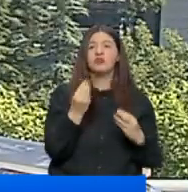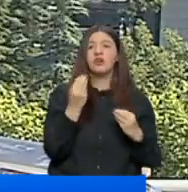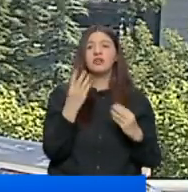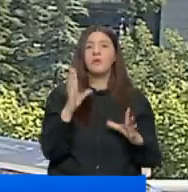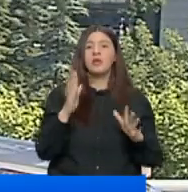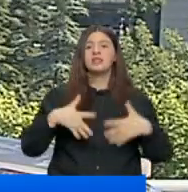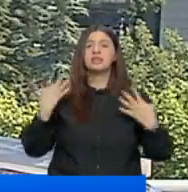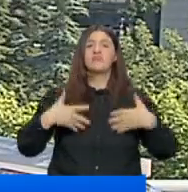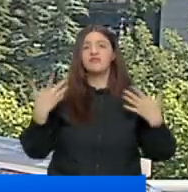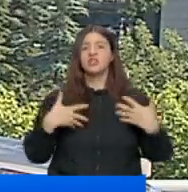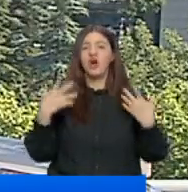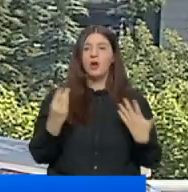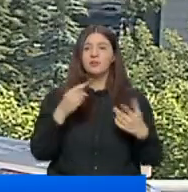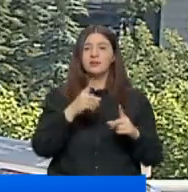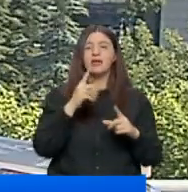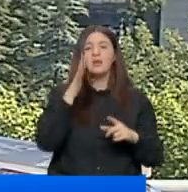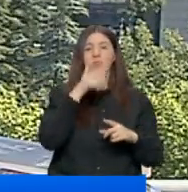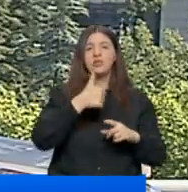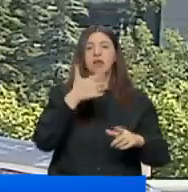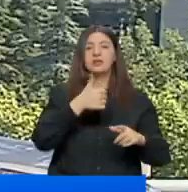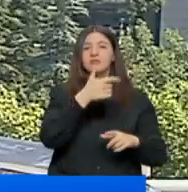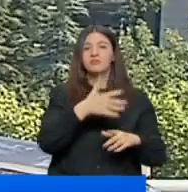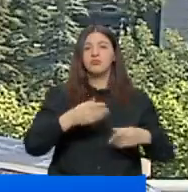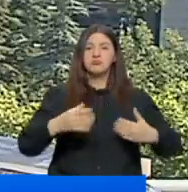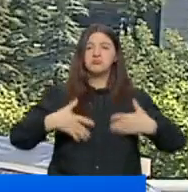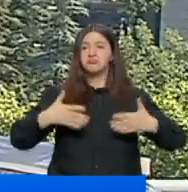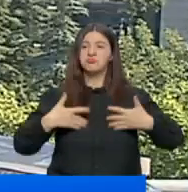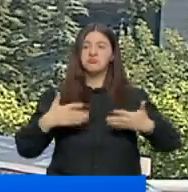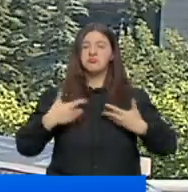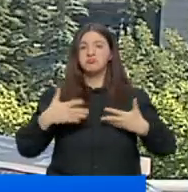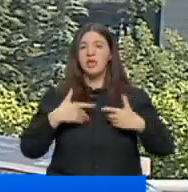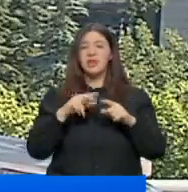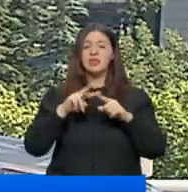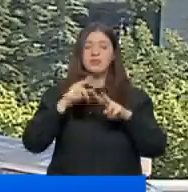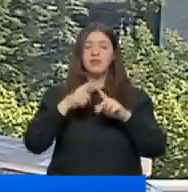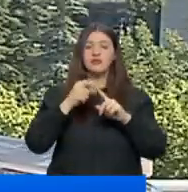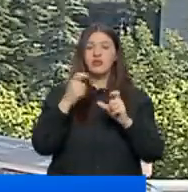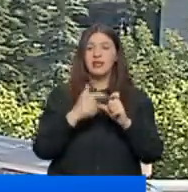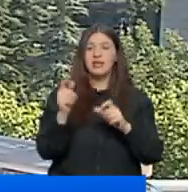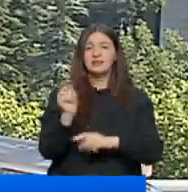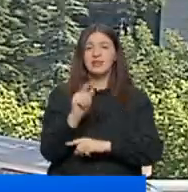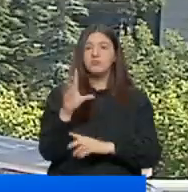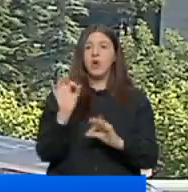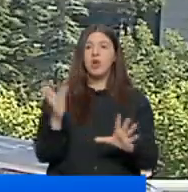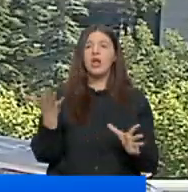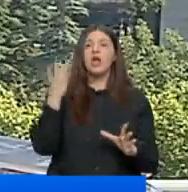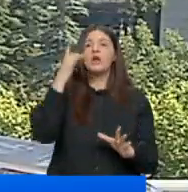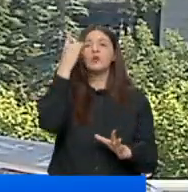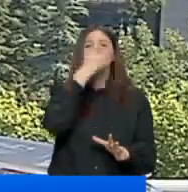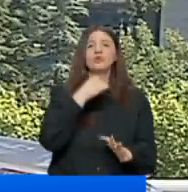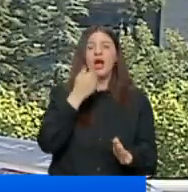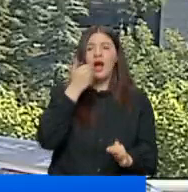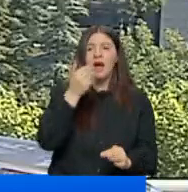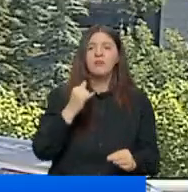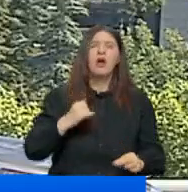böyle sevinçli olması, Joe Biden'ın çok sevinçli olması, NATO Genel Sekreteri Stoltenberg'in böyle yüz